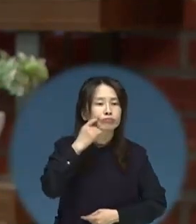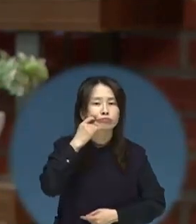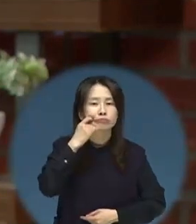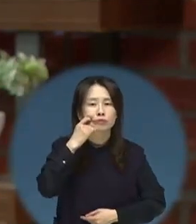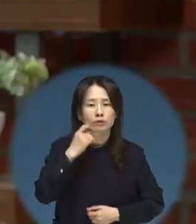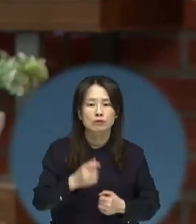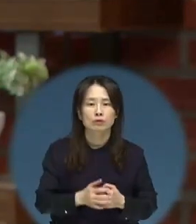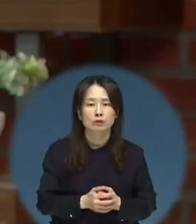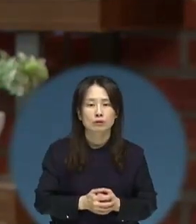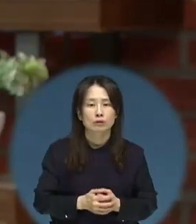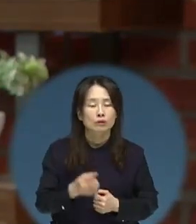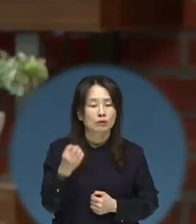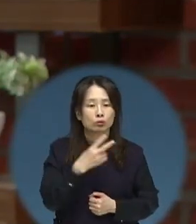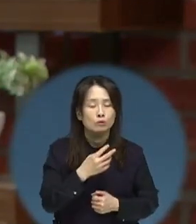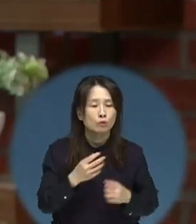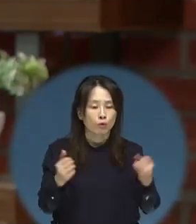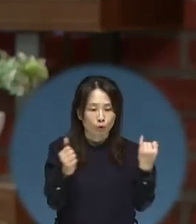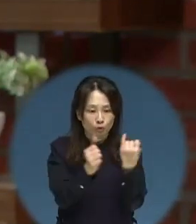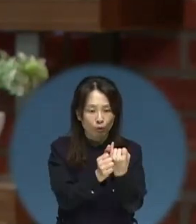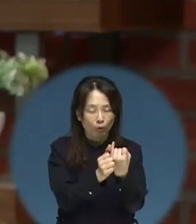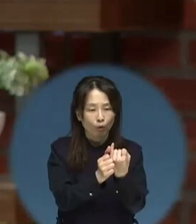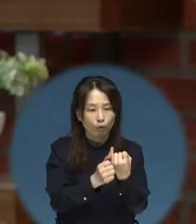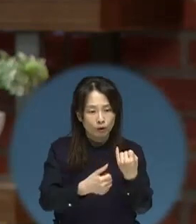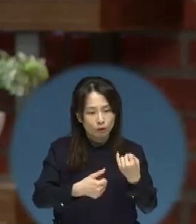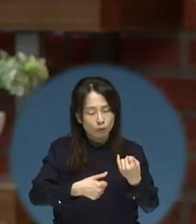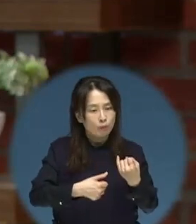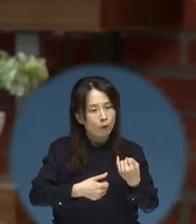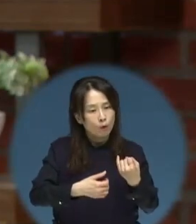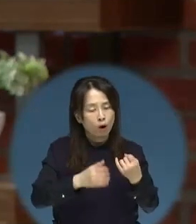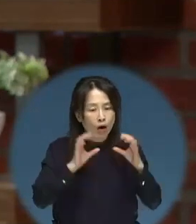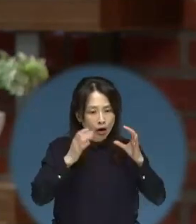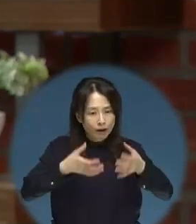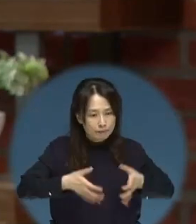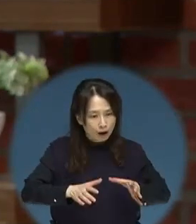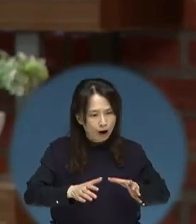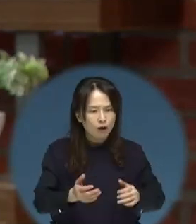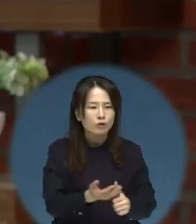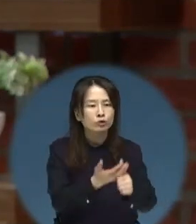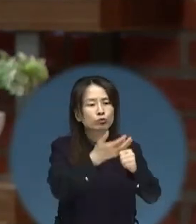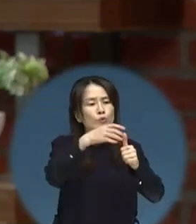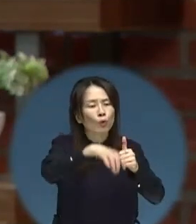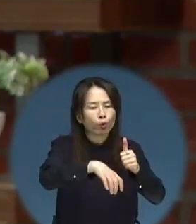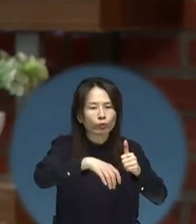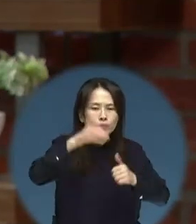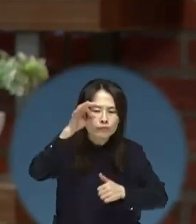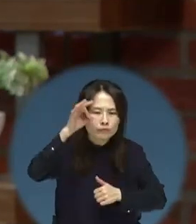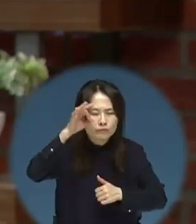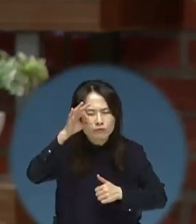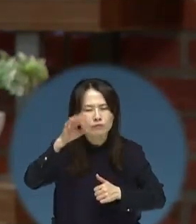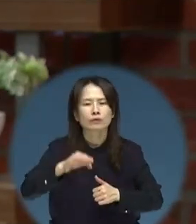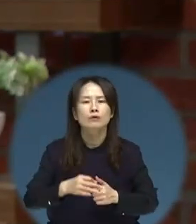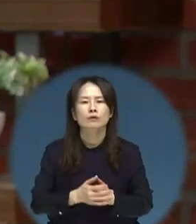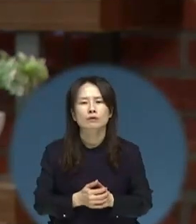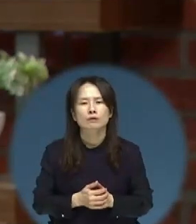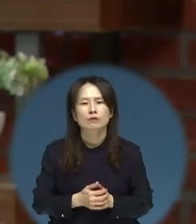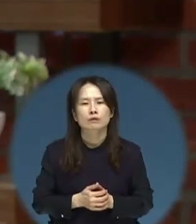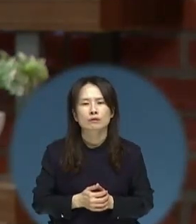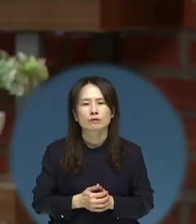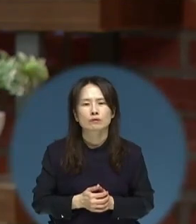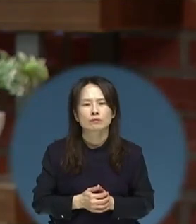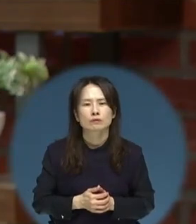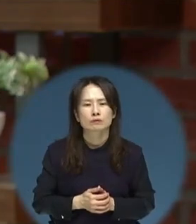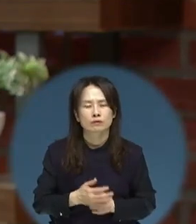했는데 아이를 키울 수 있는 곳이 좀 필요했어요. 근데 그곳에서 할 수 있을까 했을 땐 현실적으로는 나는 거기서